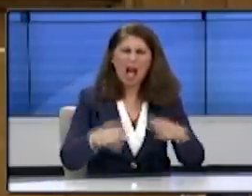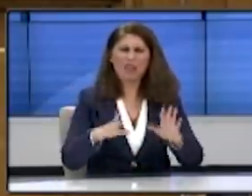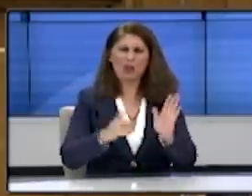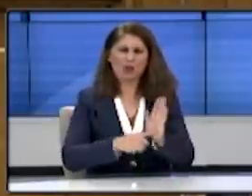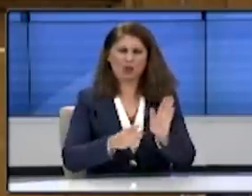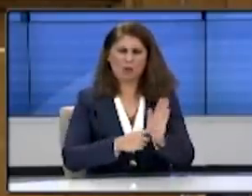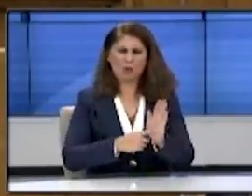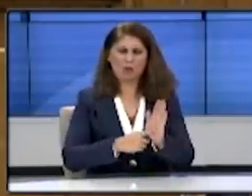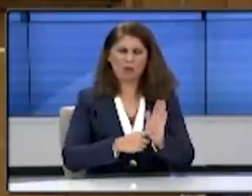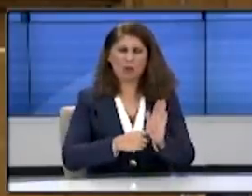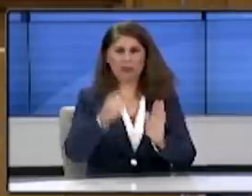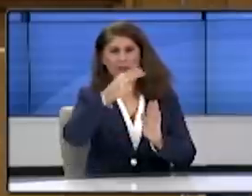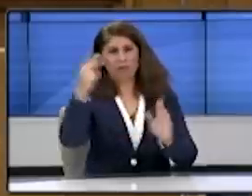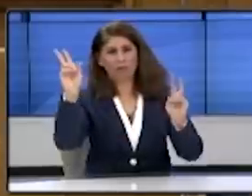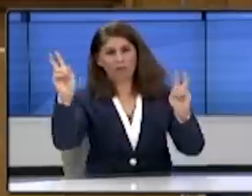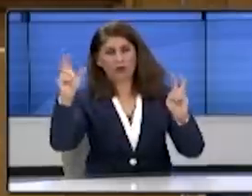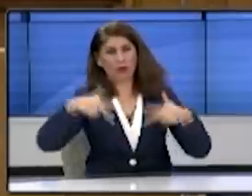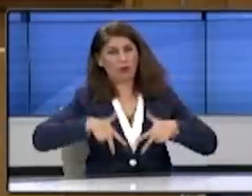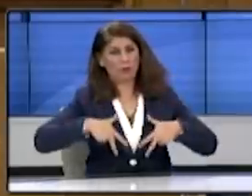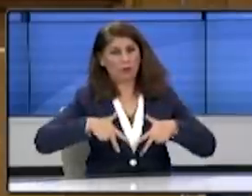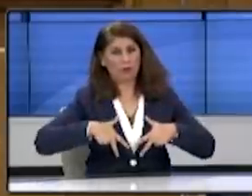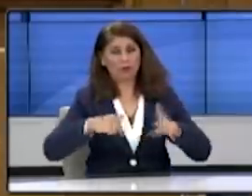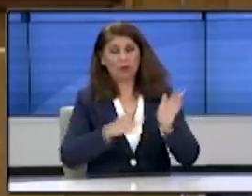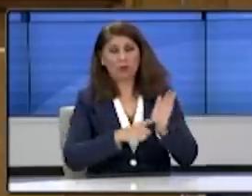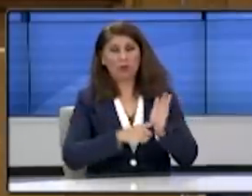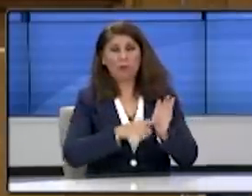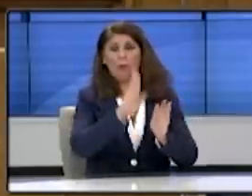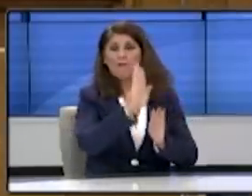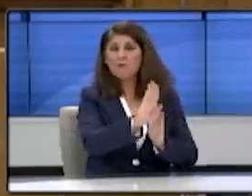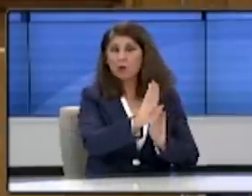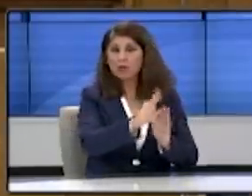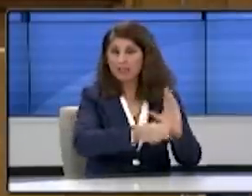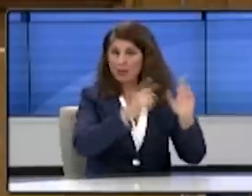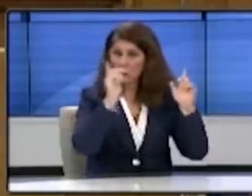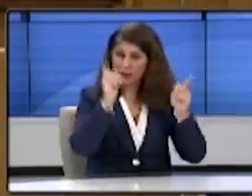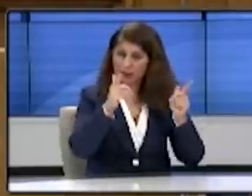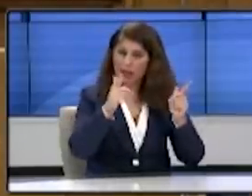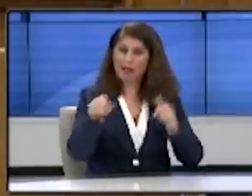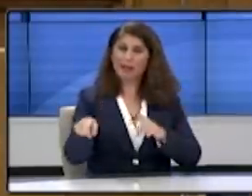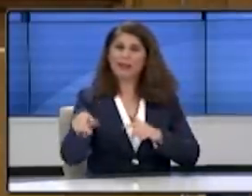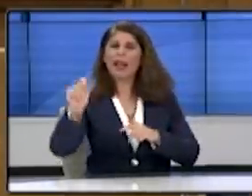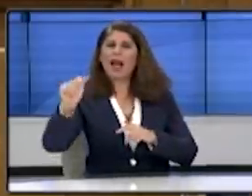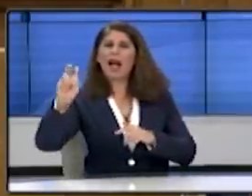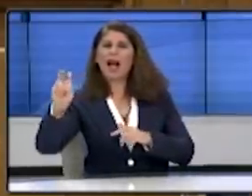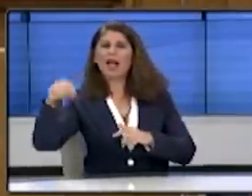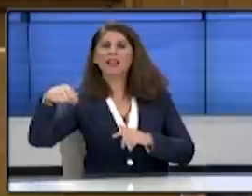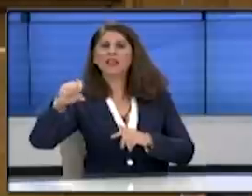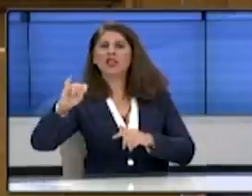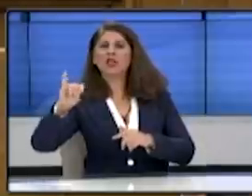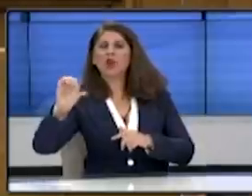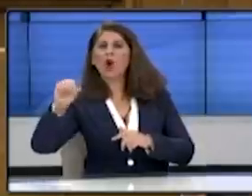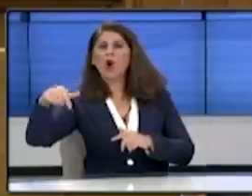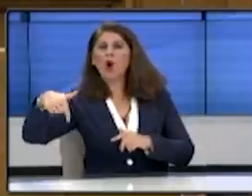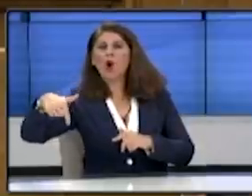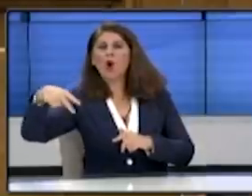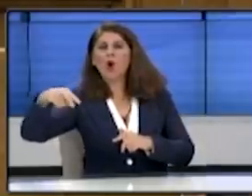νόμος με την επωνυμία των υπουργών σας, του νόμου Βρούτση της Νέας Δημοκρατίας και Αχτσιόγλου του ΣΥΡΙΖΑ. Για